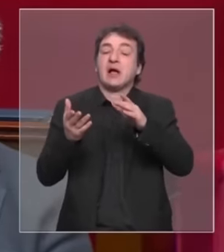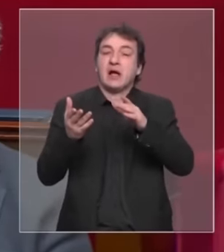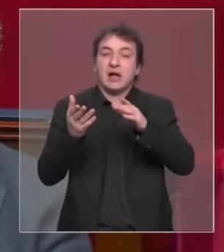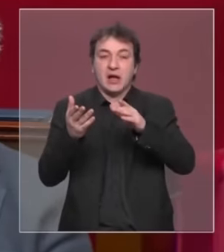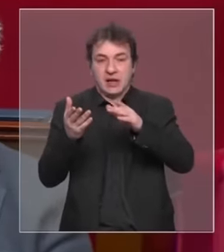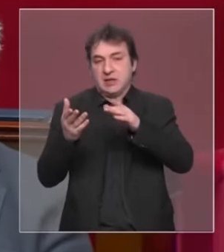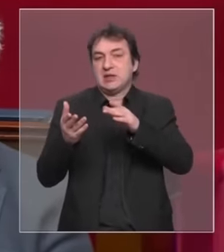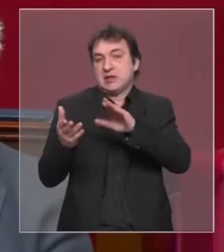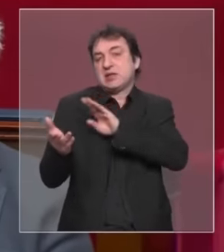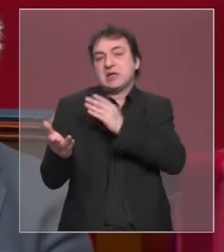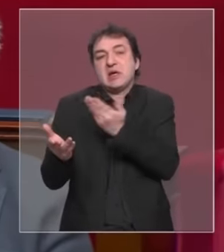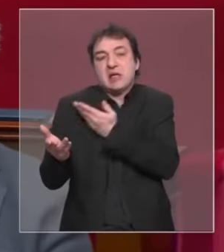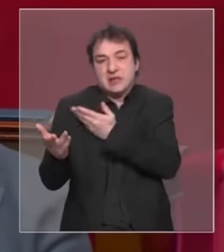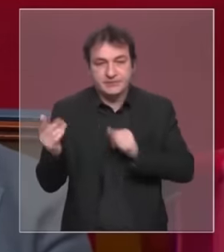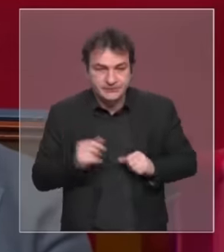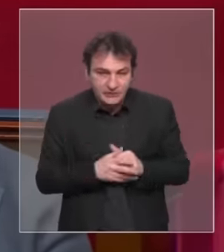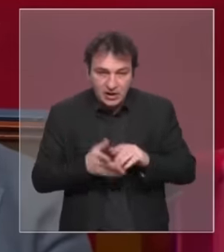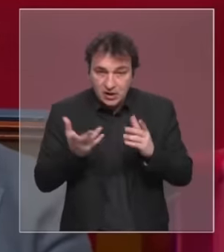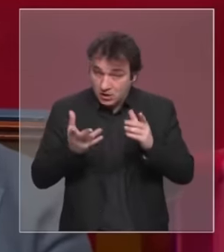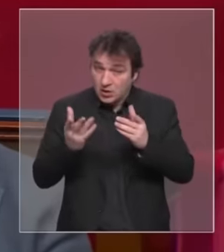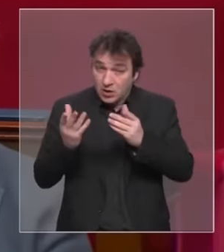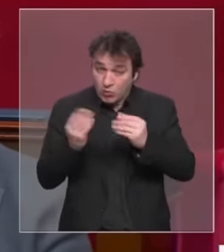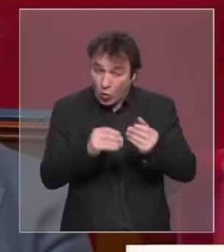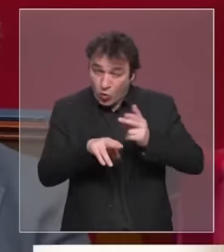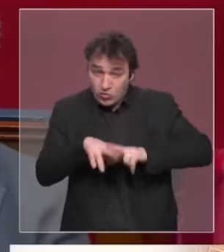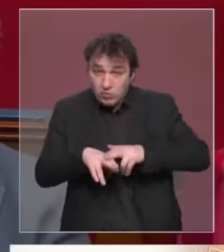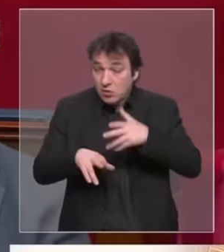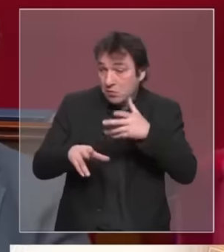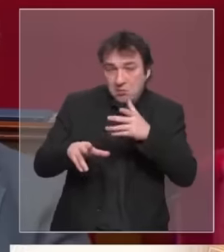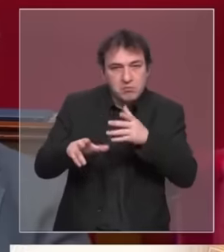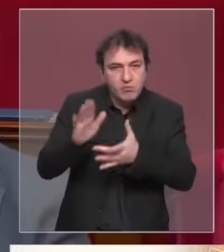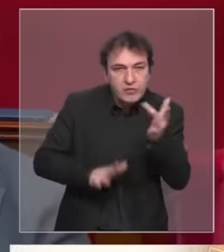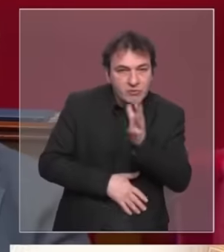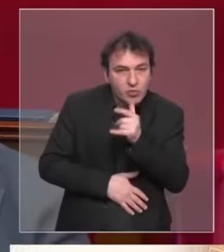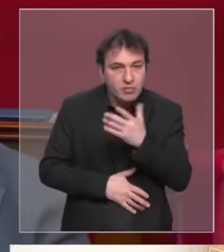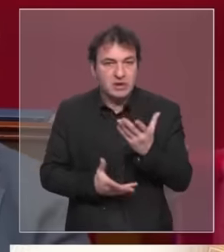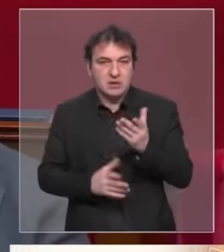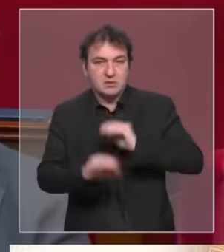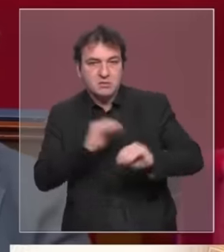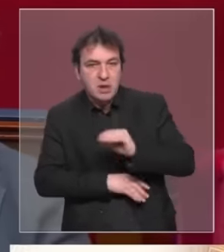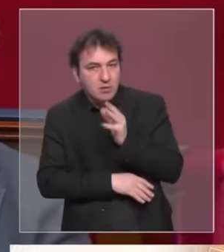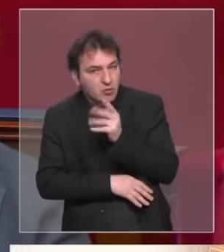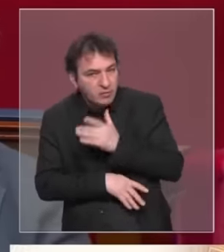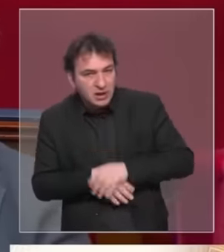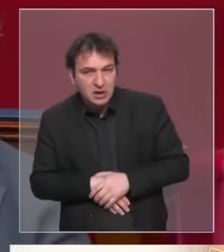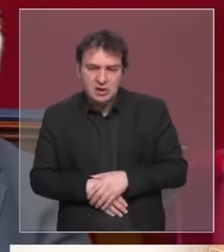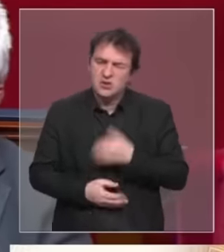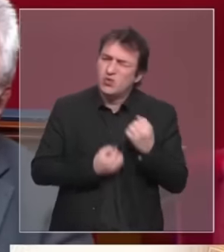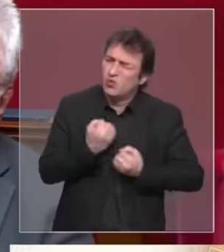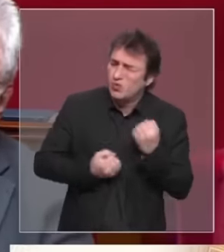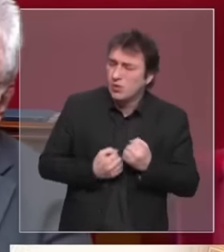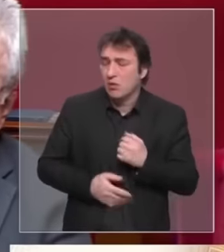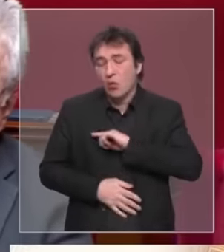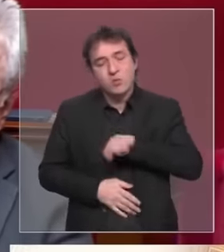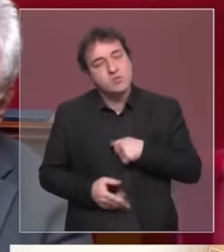Aucune possibilité de fuite, si peu de possibilités de se soigner. La famine, la douleur, la destruction, le chaos, la révolte ne nous quitte